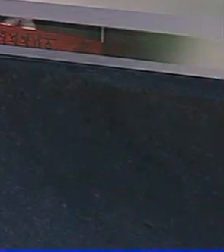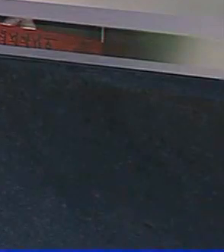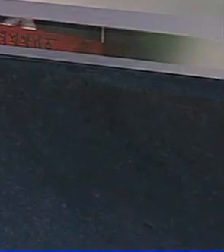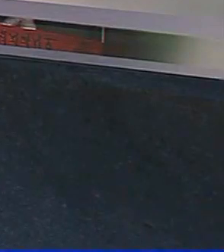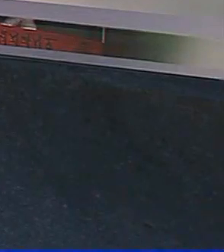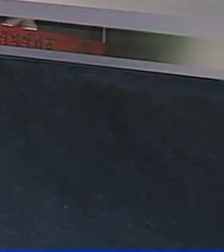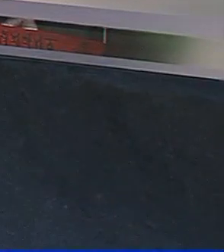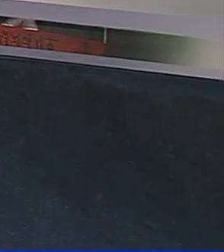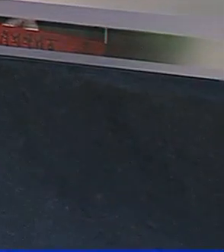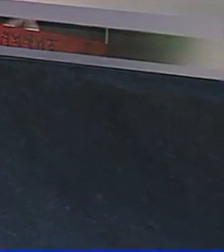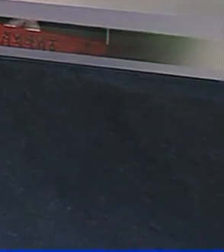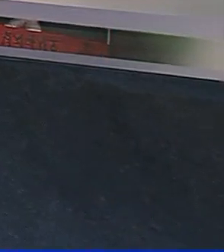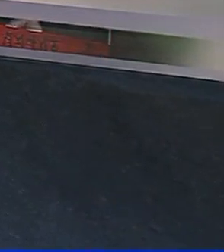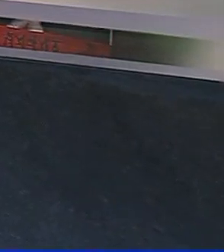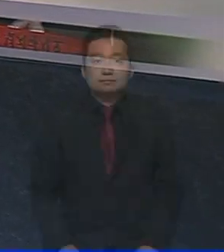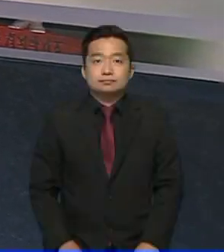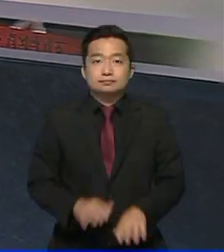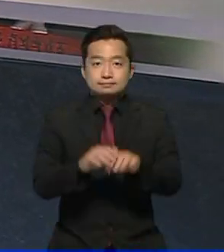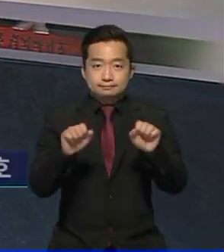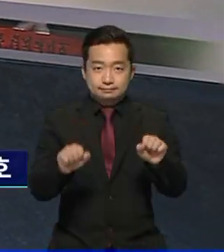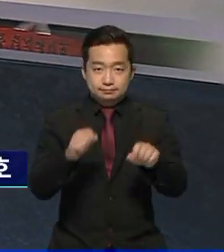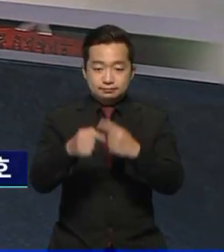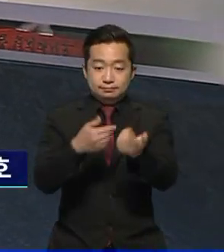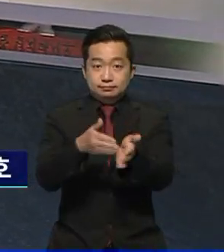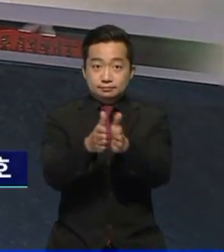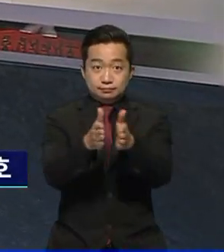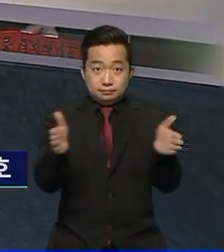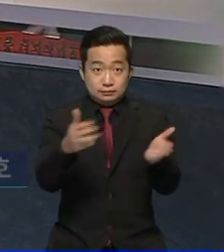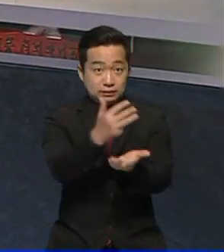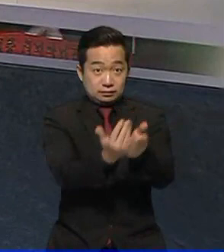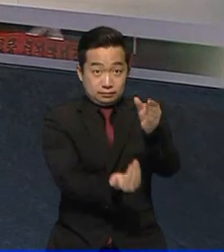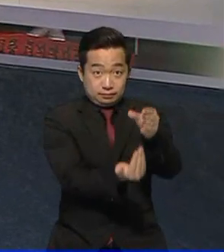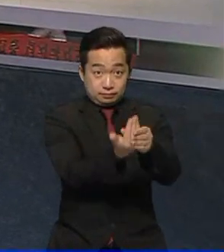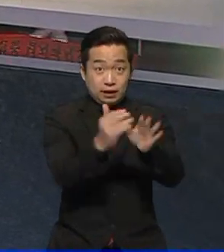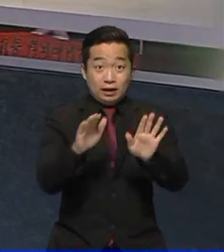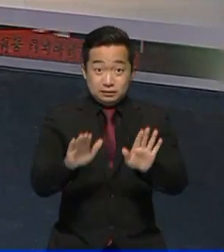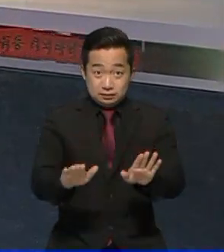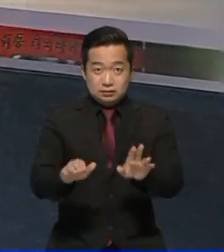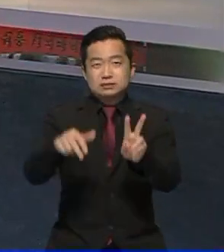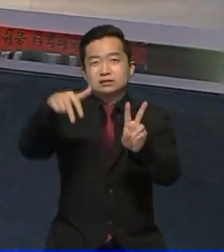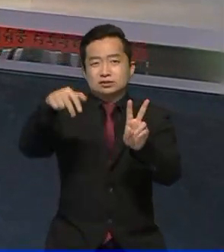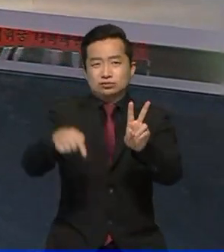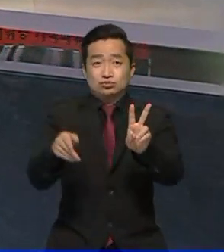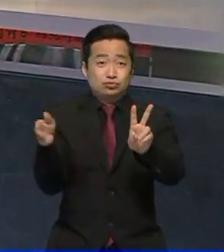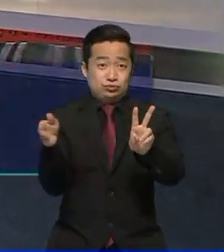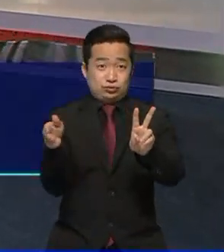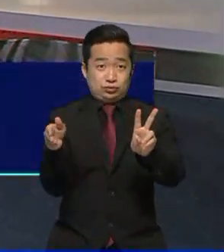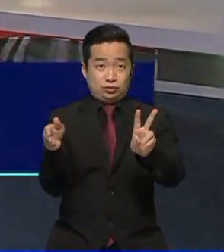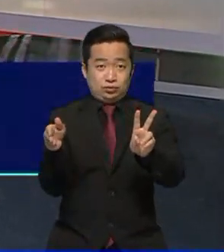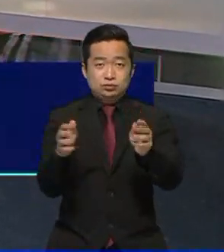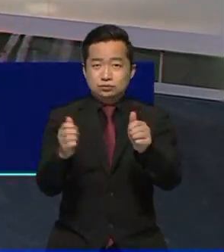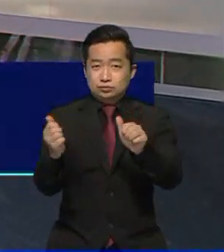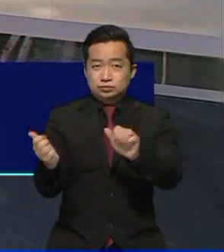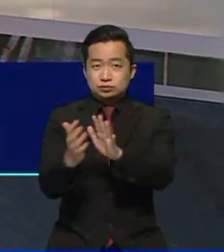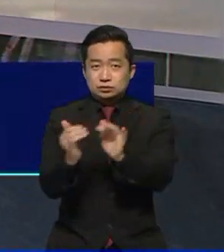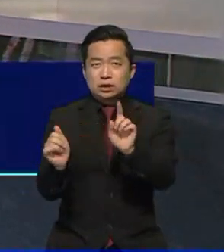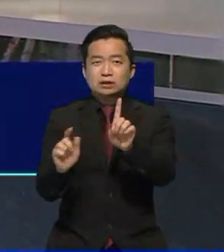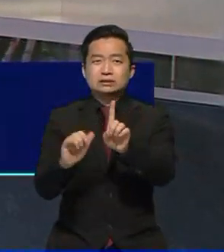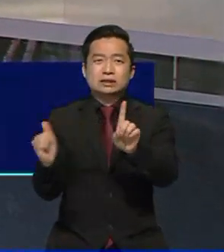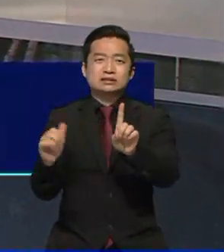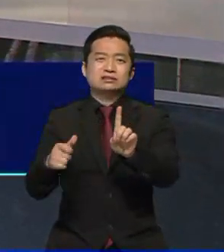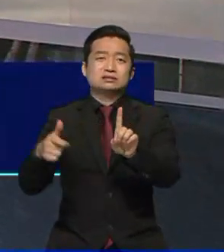여러분 안녕하십니까? 이태원에서 사고가 일어나고 이제 2주의 시간이 흘렀습니다. 희생자가 오늘 한 명 더